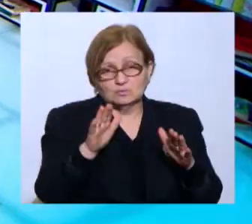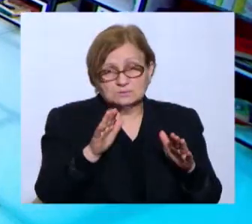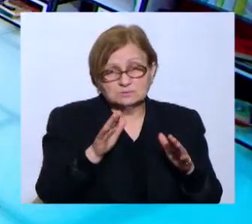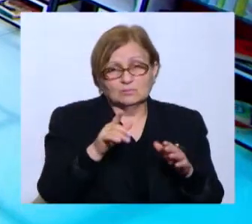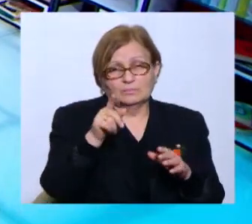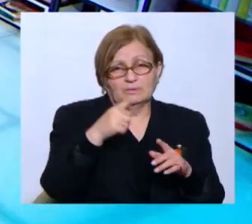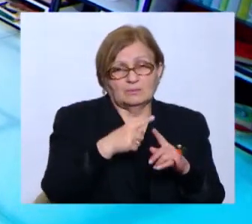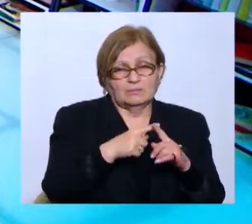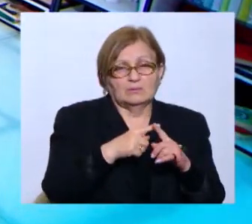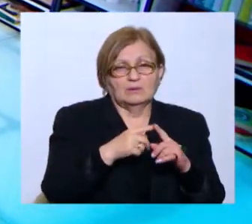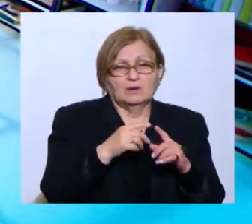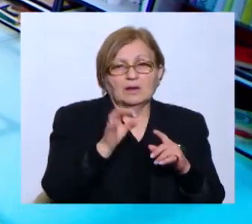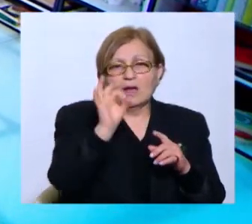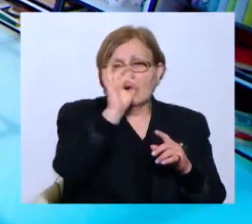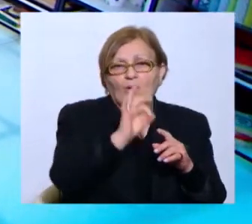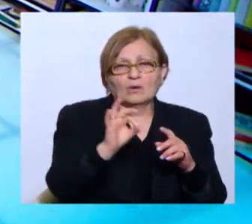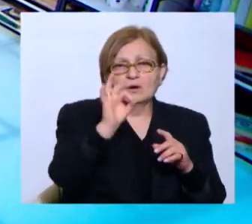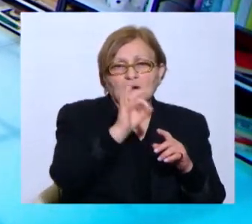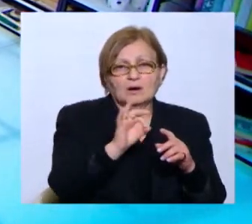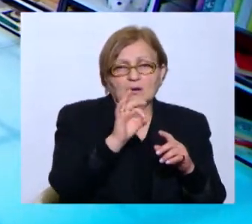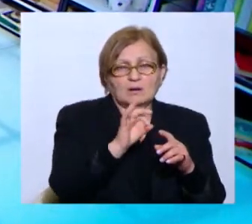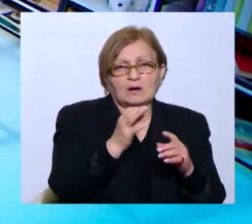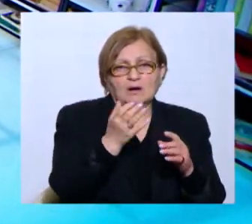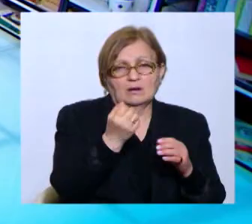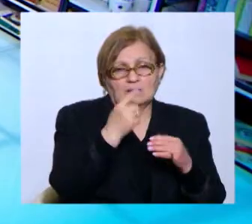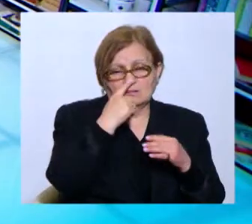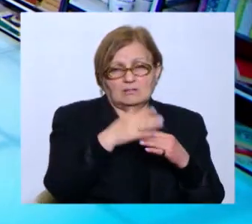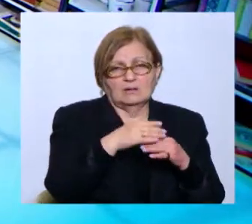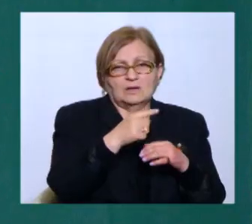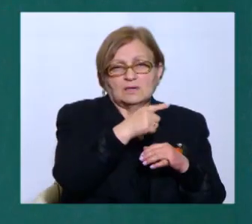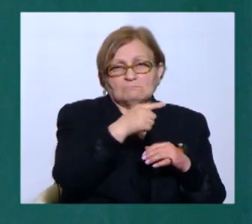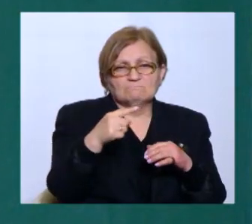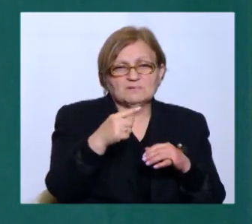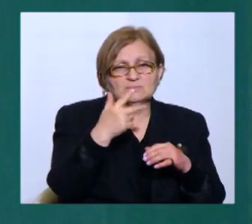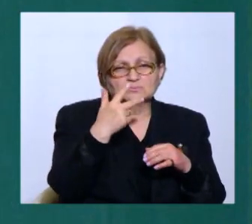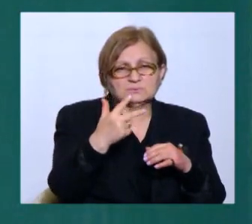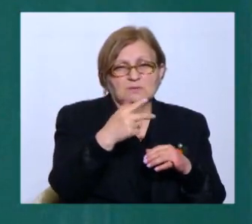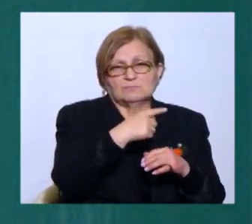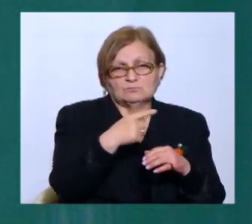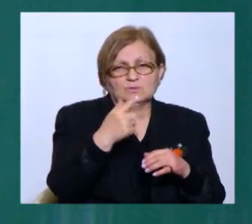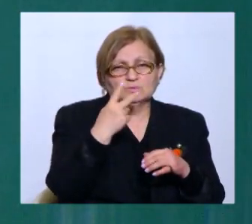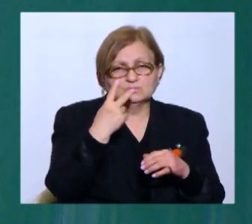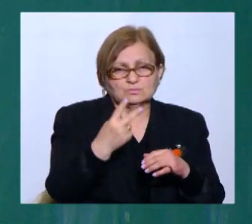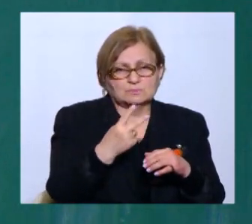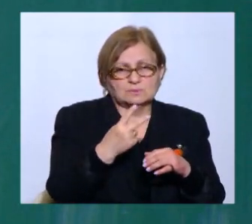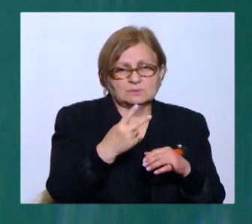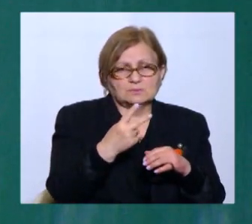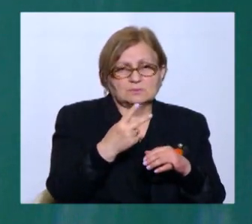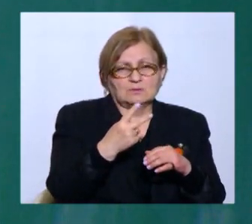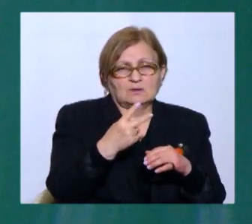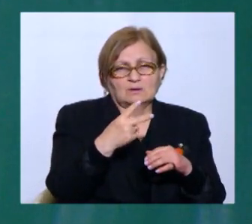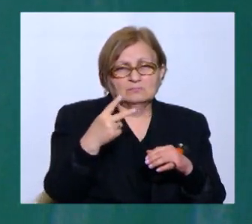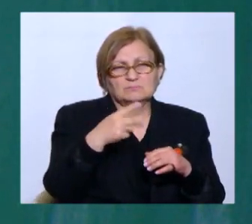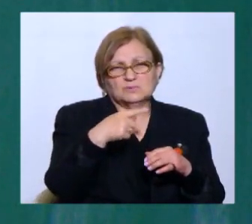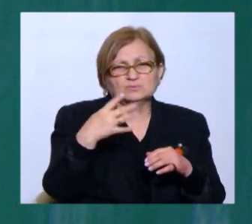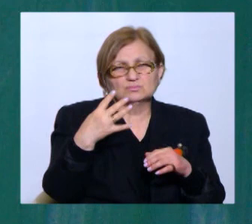გავერკვიოთ, ავიღოთ აი 0-ის გარშემო რამდენიმე რიცხვი. მოდით ავიღოთ -3, -2, შეიძლება -4, -5-იც ავიღოთ, მაგრამ